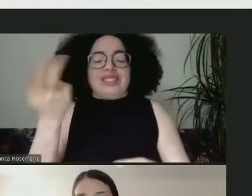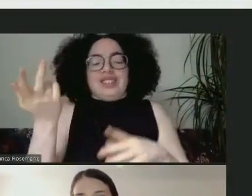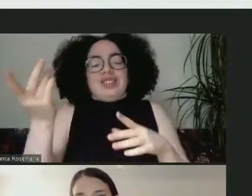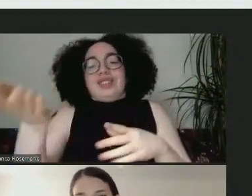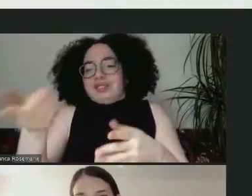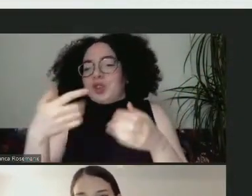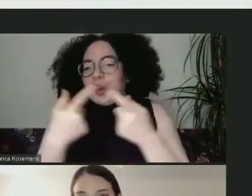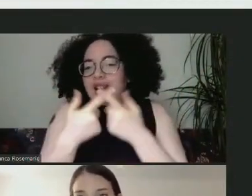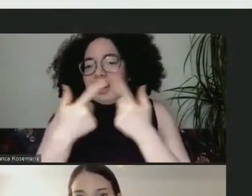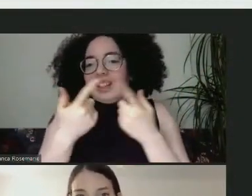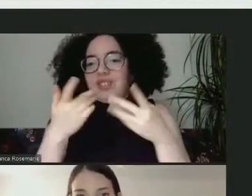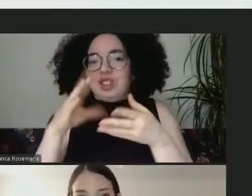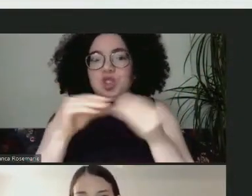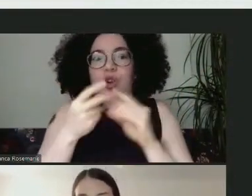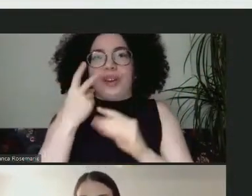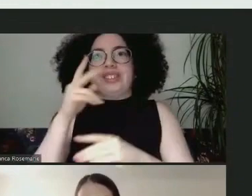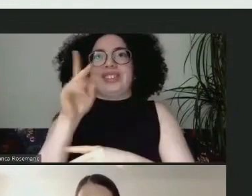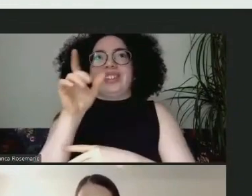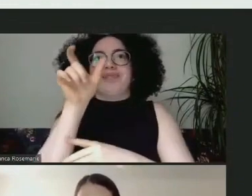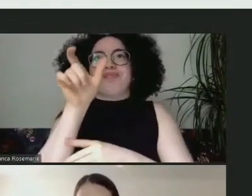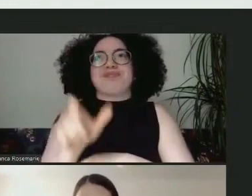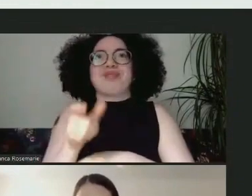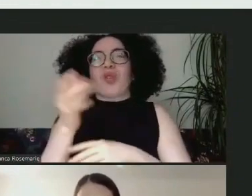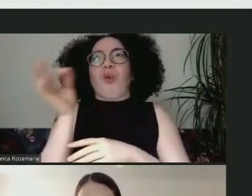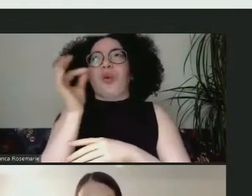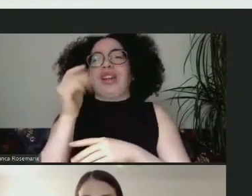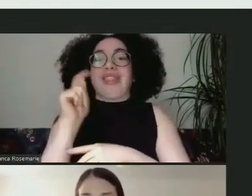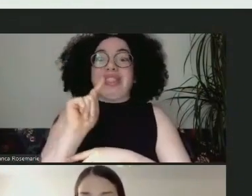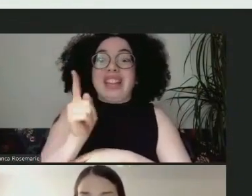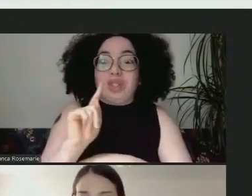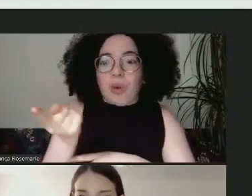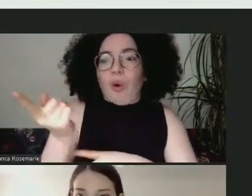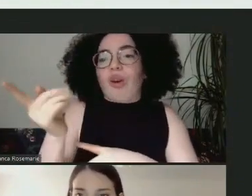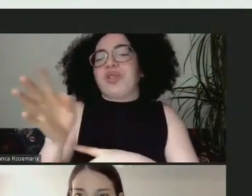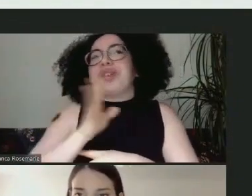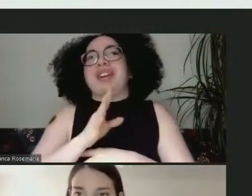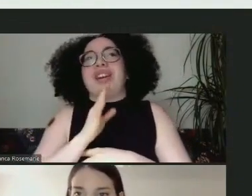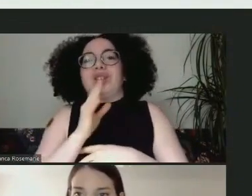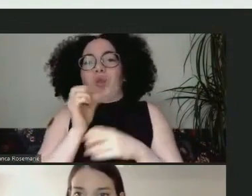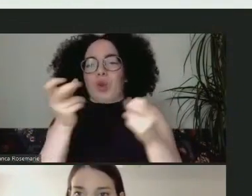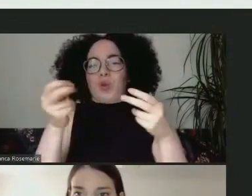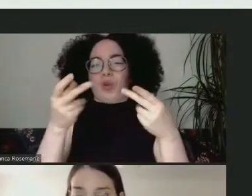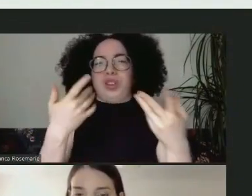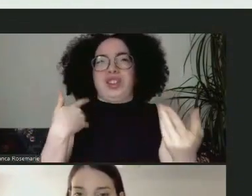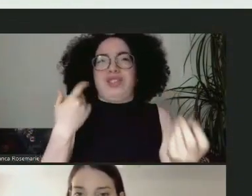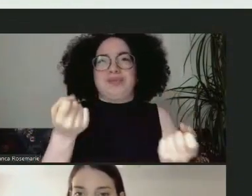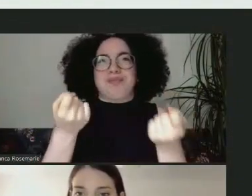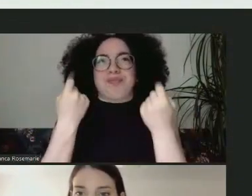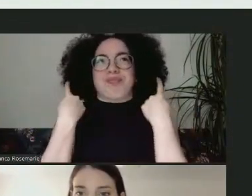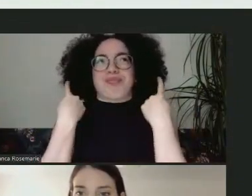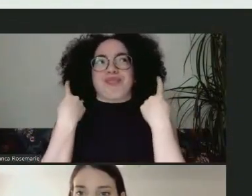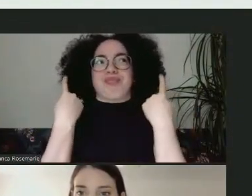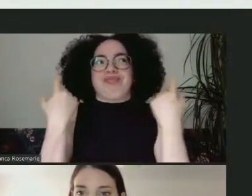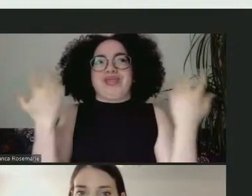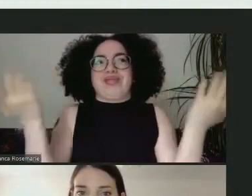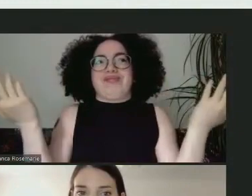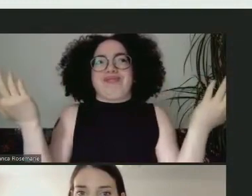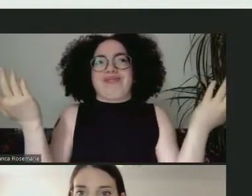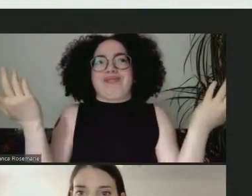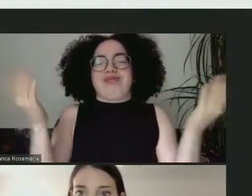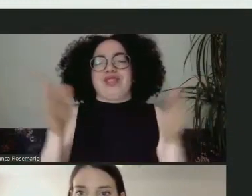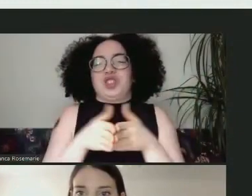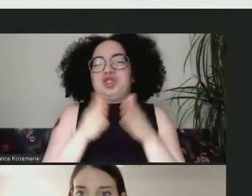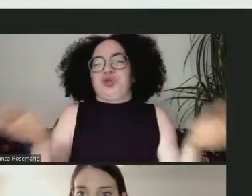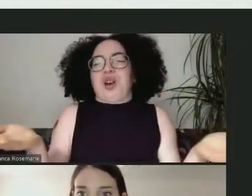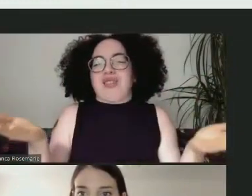Nein, nein, Entschuldigung. Ja, also ich möchte eben noch erklären, dass es manchmal für Personen schwierig ist, eben mit den